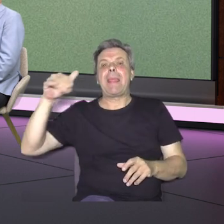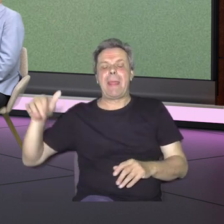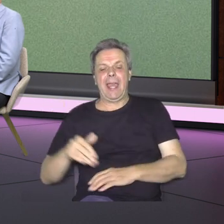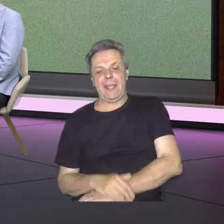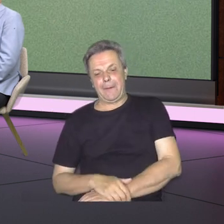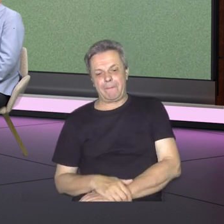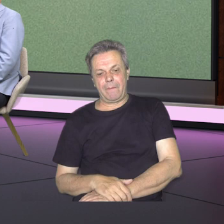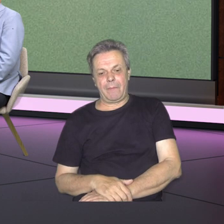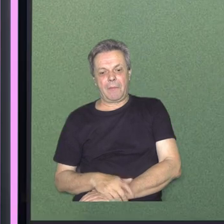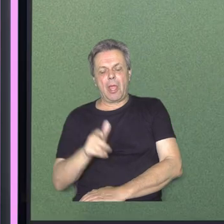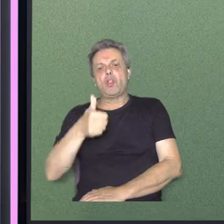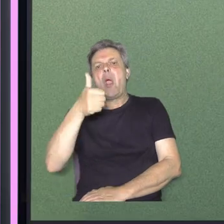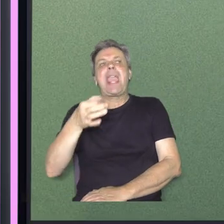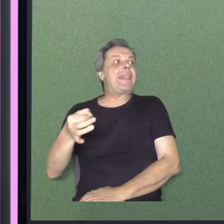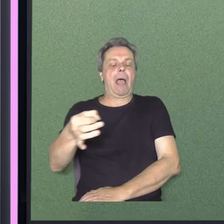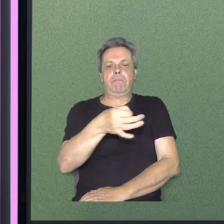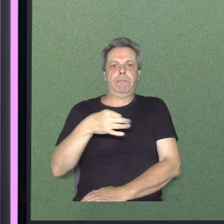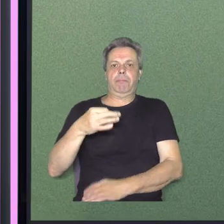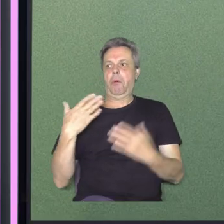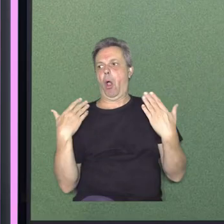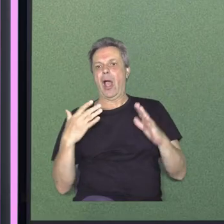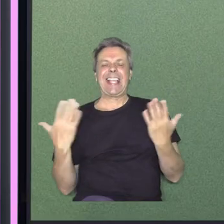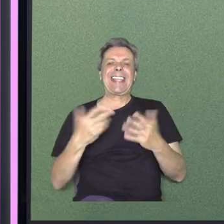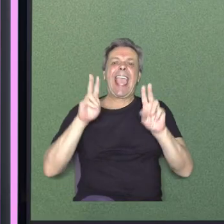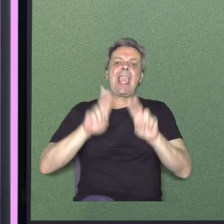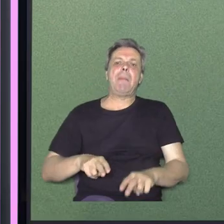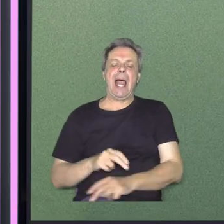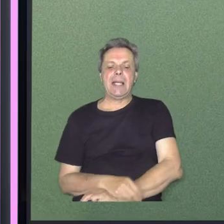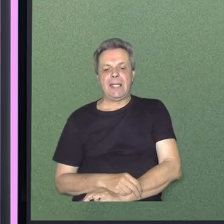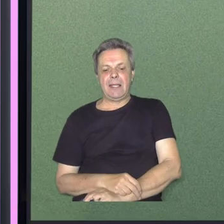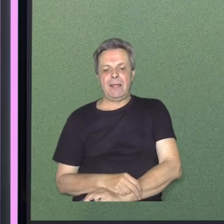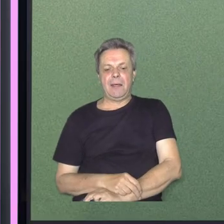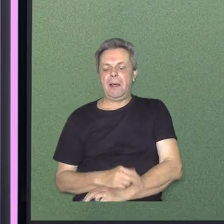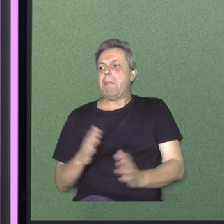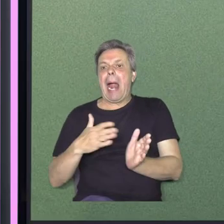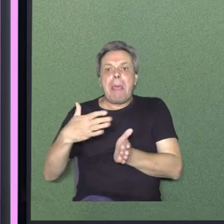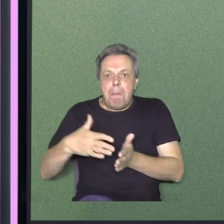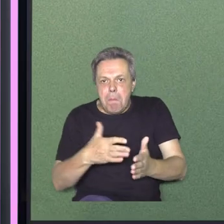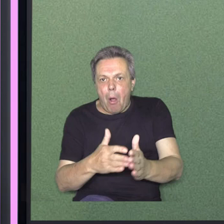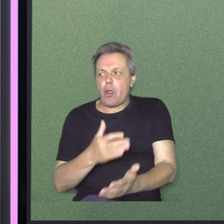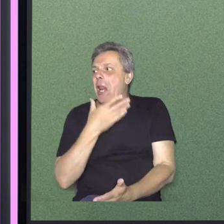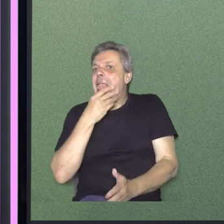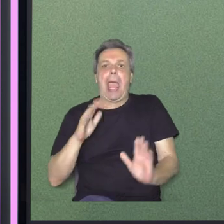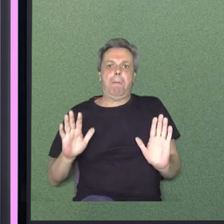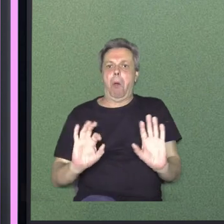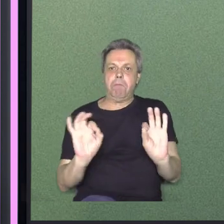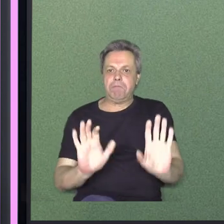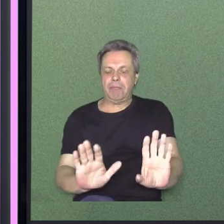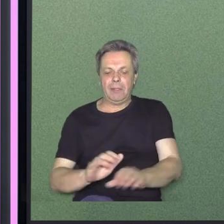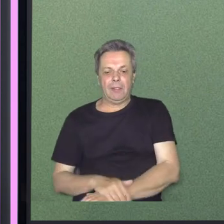planine. To je jedna oaza u kojoj ima i jedan mali potok, lijepo je